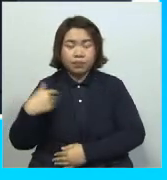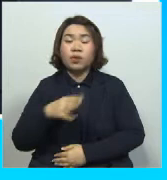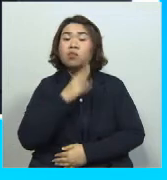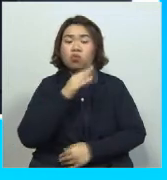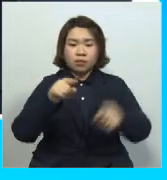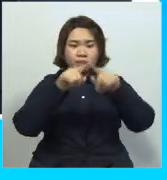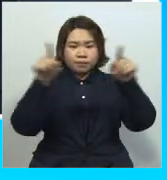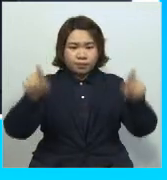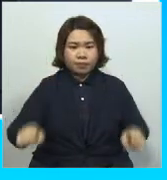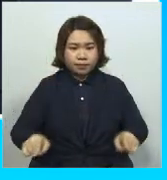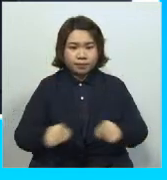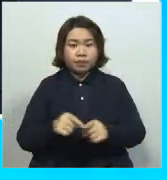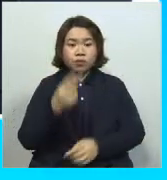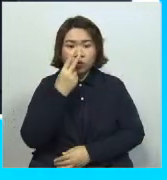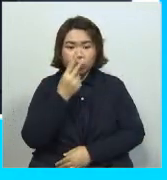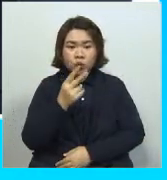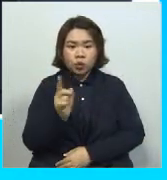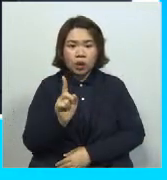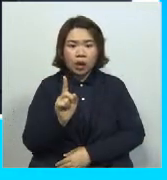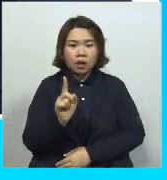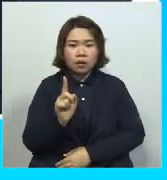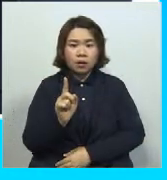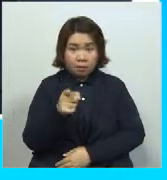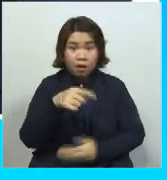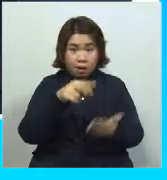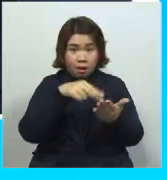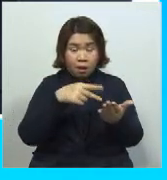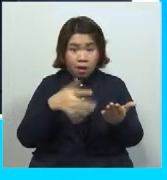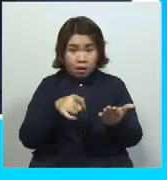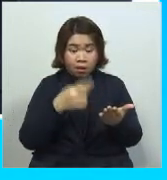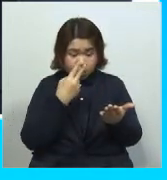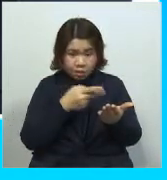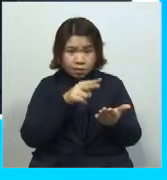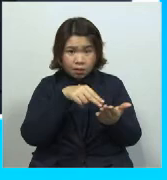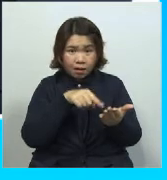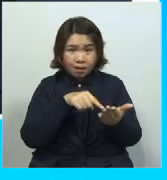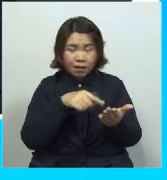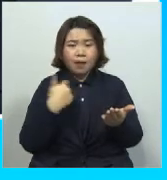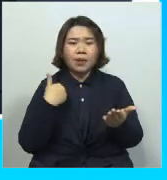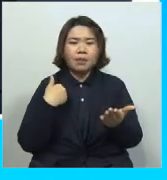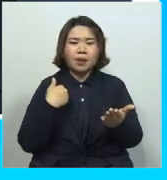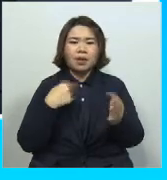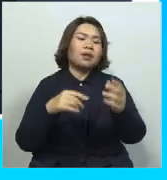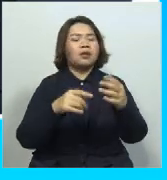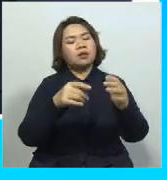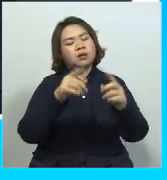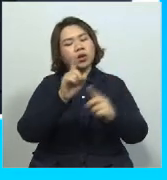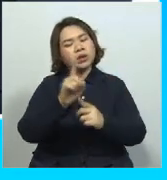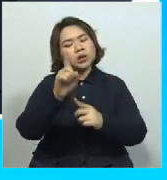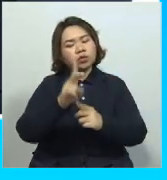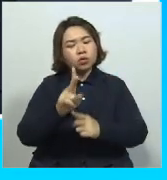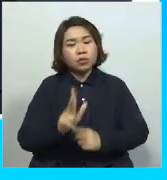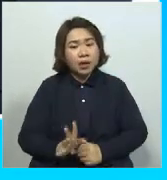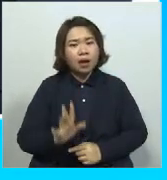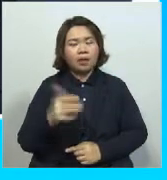าดูดีๆแล้วเนี่ยนะไม่ทราบทางท่านได้เห็นไหมคือจะมีเป็นข้อแรกเนี่ย